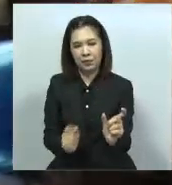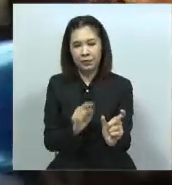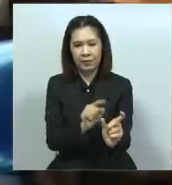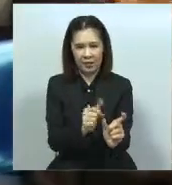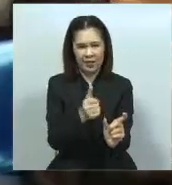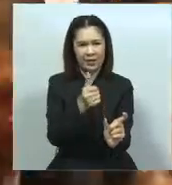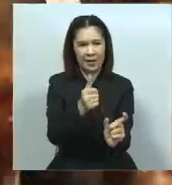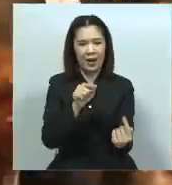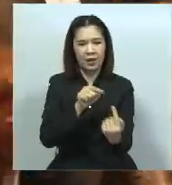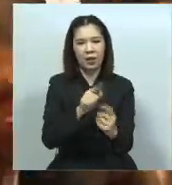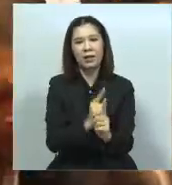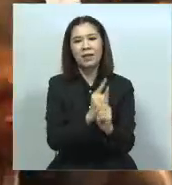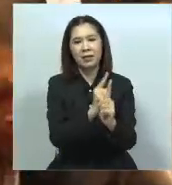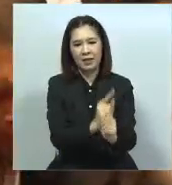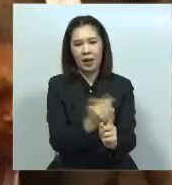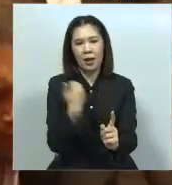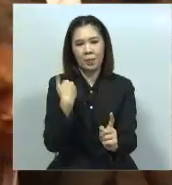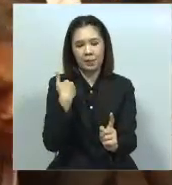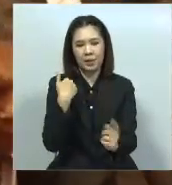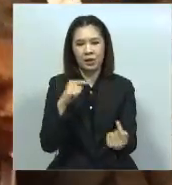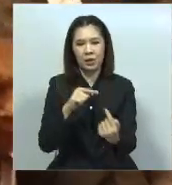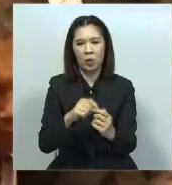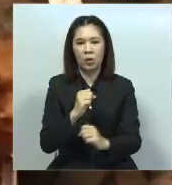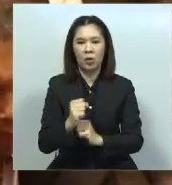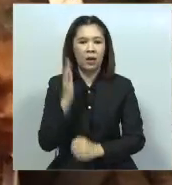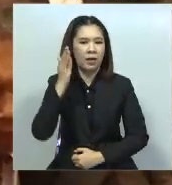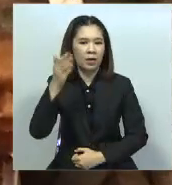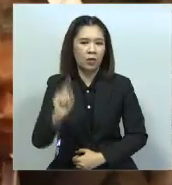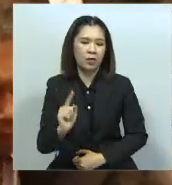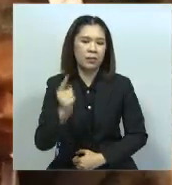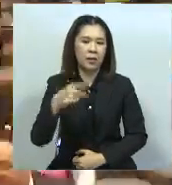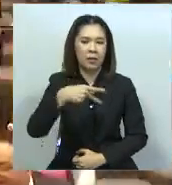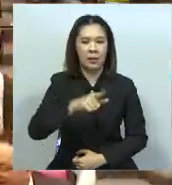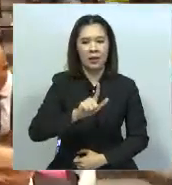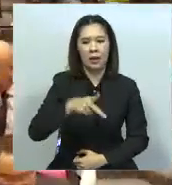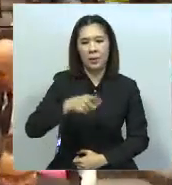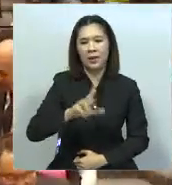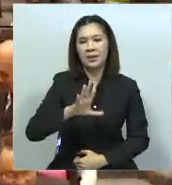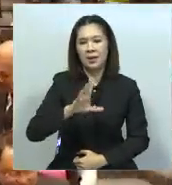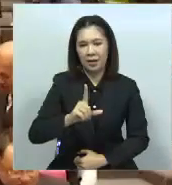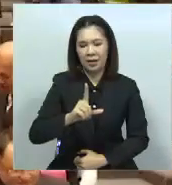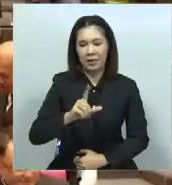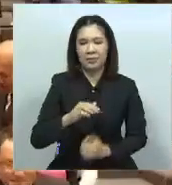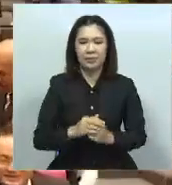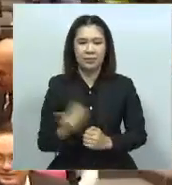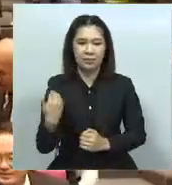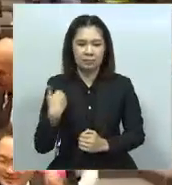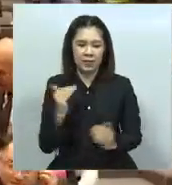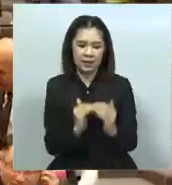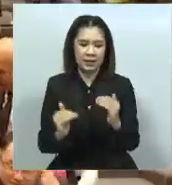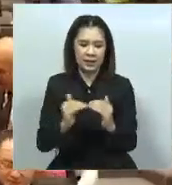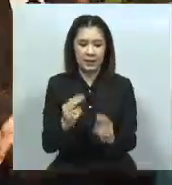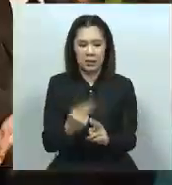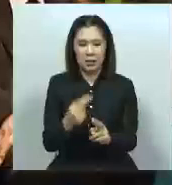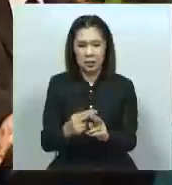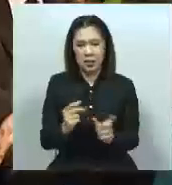ได้ตามเงื่อนไขก็จะมีพรรคเพื่อไทยพรรคอนาคตใหม่พรรคพลังประชารัฐพรรคภูมิใจไทยและพรรคประชาธิปัตย์ที่มีสิทธิ์ในการเสนอชื่อน